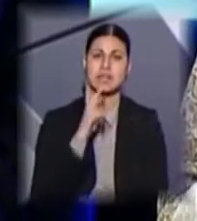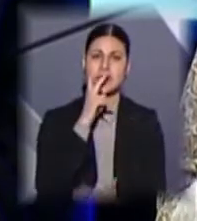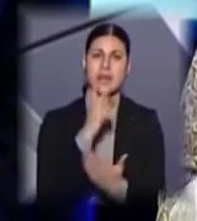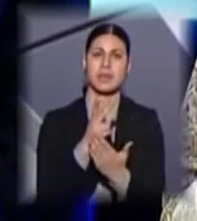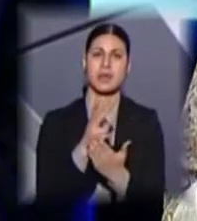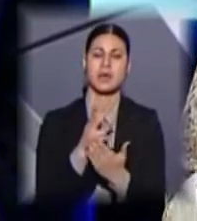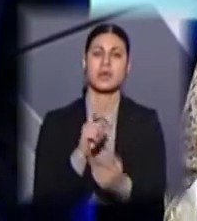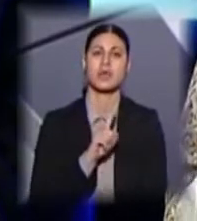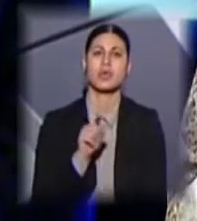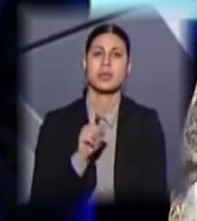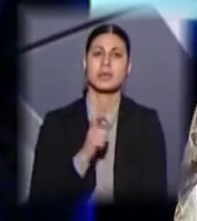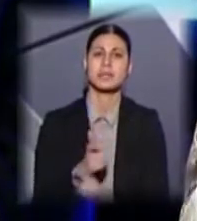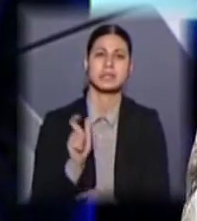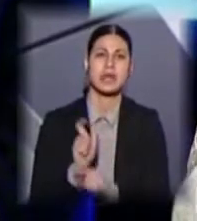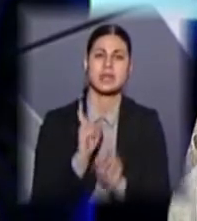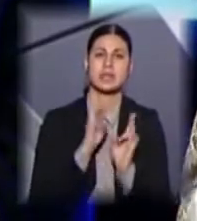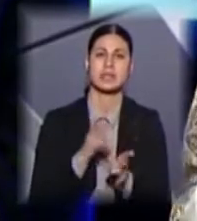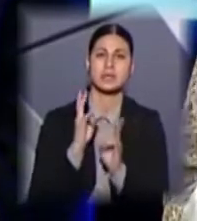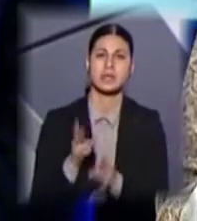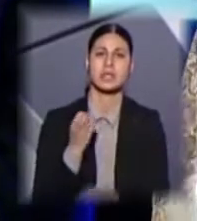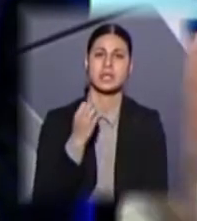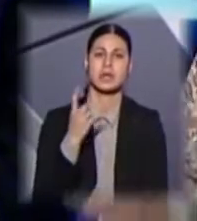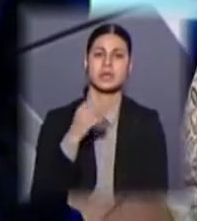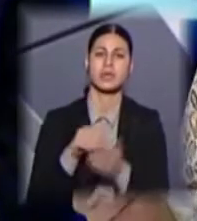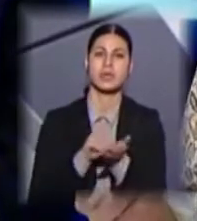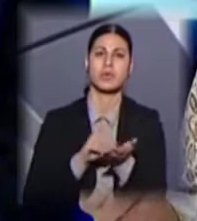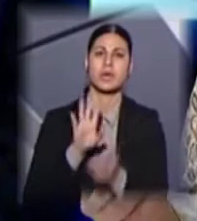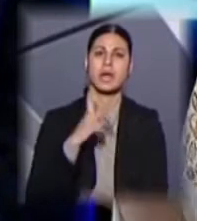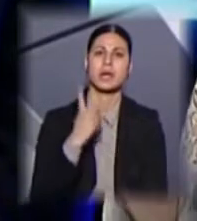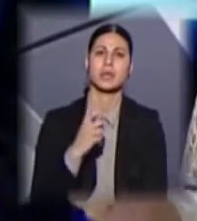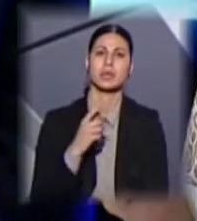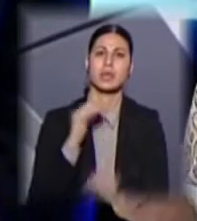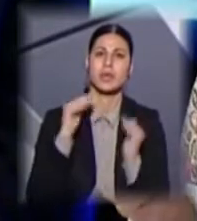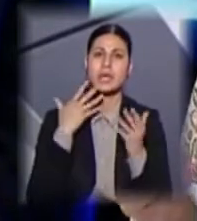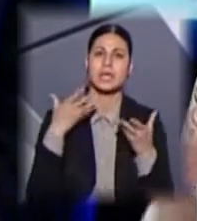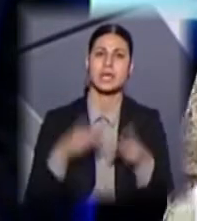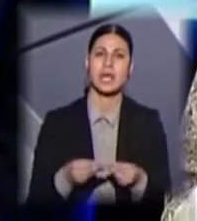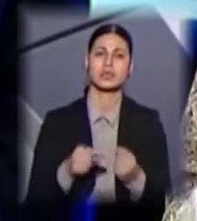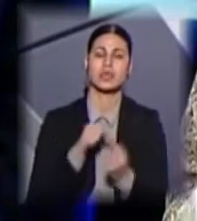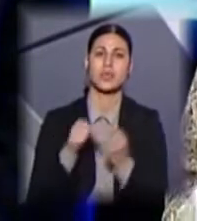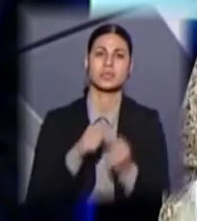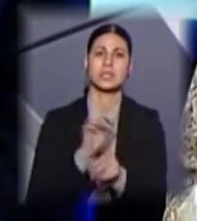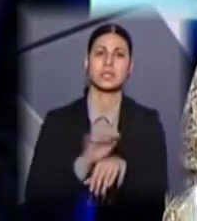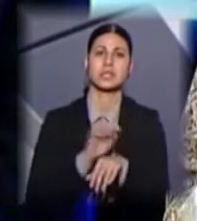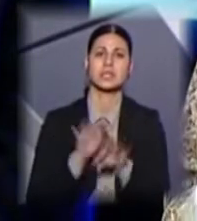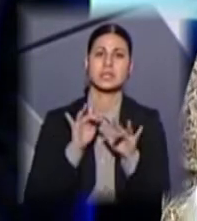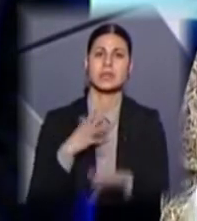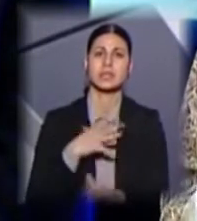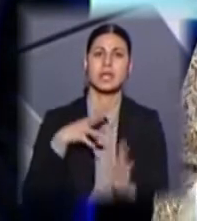წინაშე, რომელმაც ძალიან დააზარალა, კიდევ ერთხელ ვიმეორებ, არა მარტო კერძო ბიზნესი, საგამომცემლო საქმე საქართველოში,